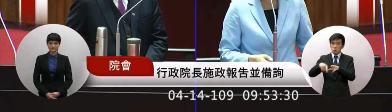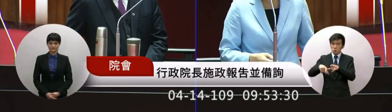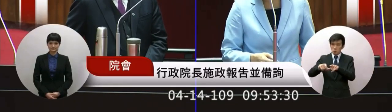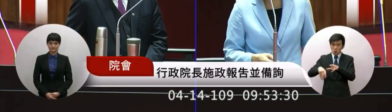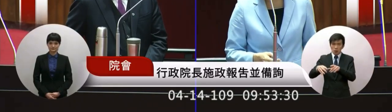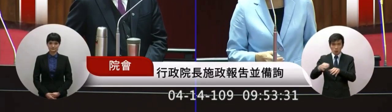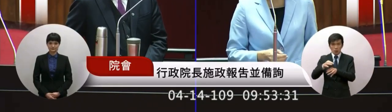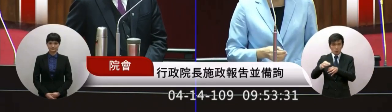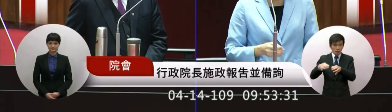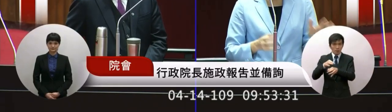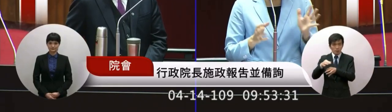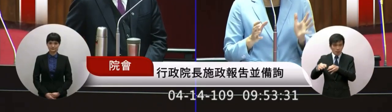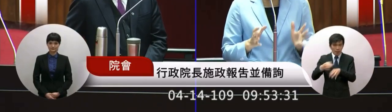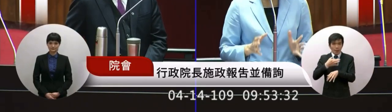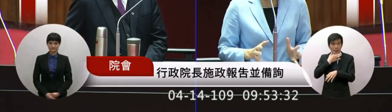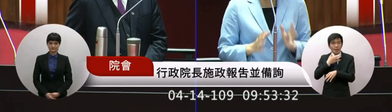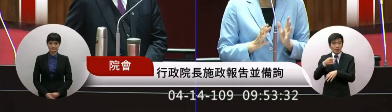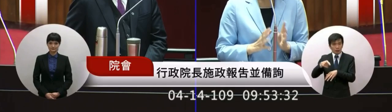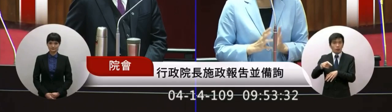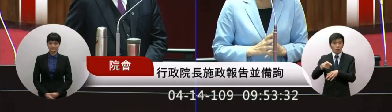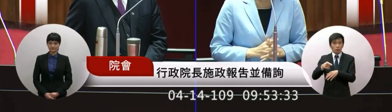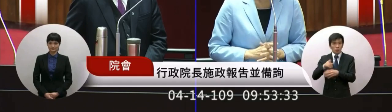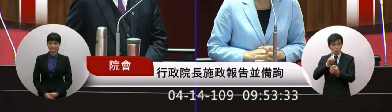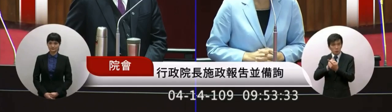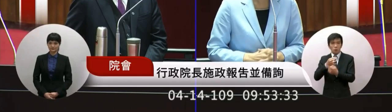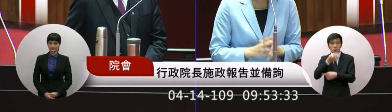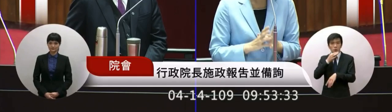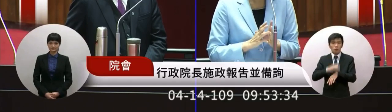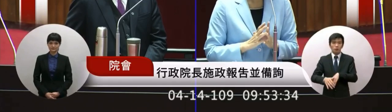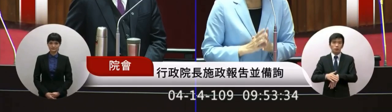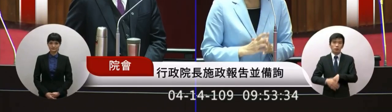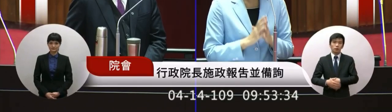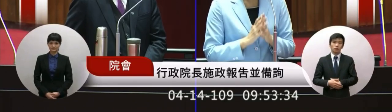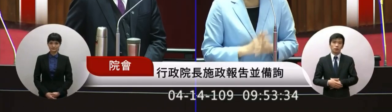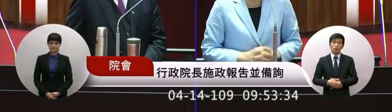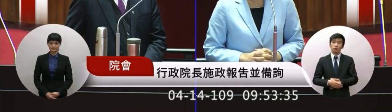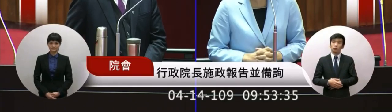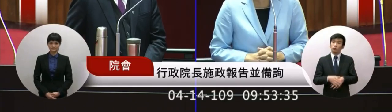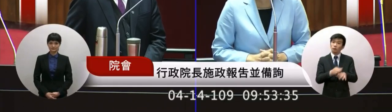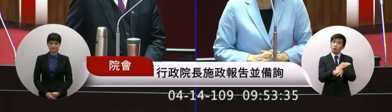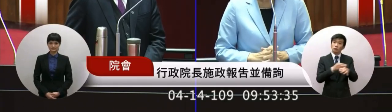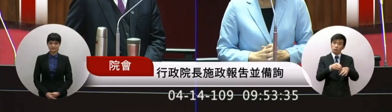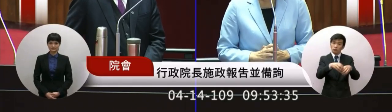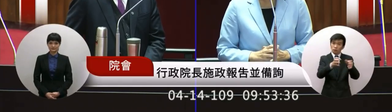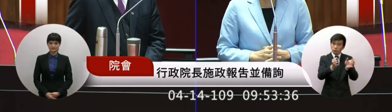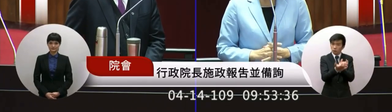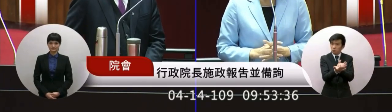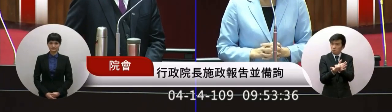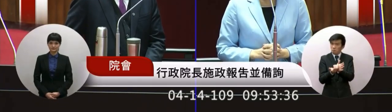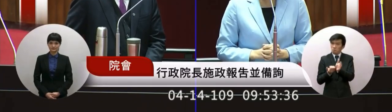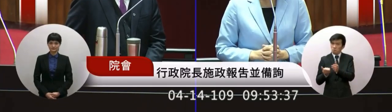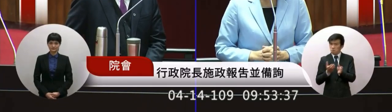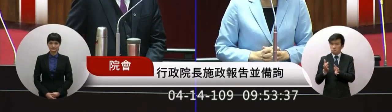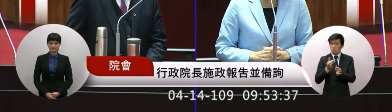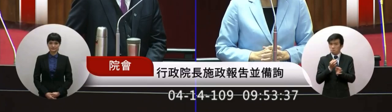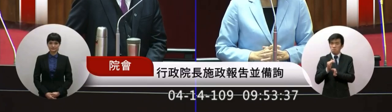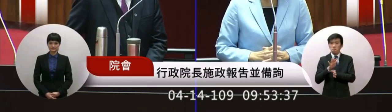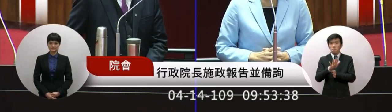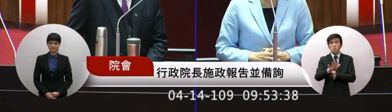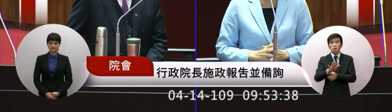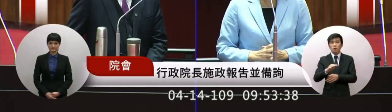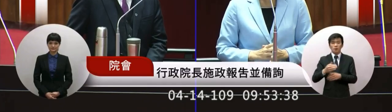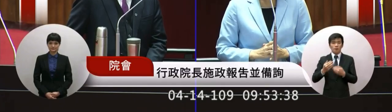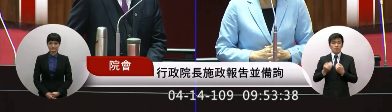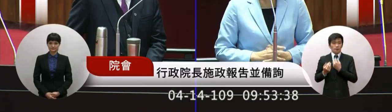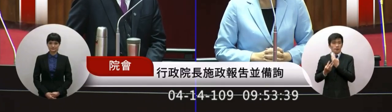生死生存。好，我们看疫情结束的初期，经济部超前也部署了，它为因应肺炎影响